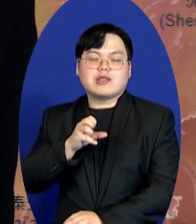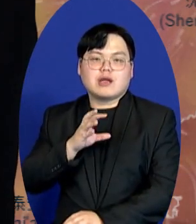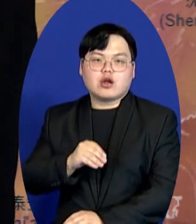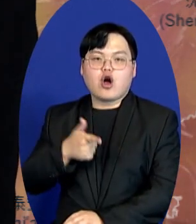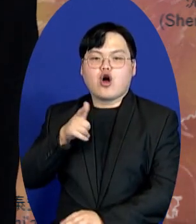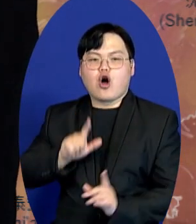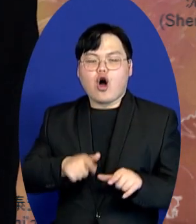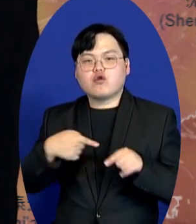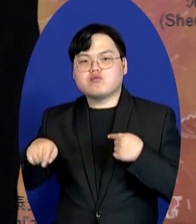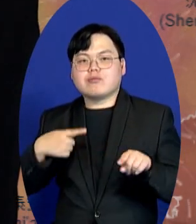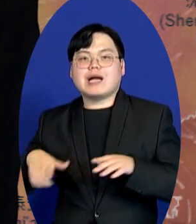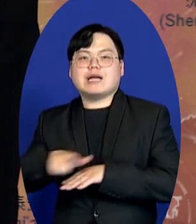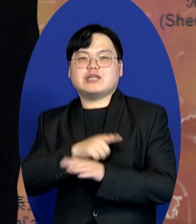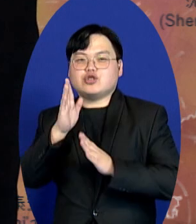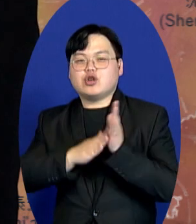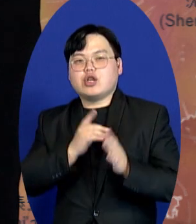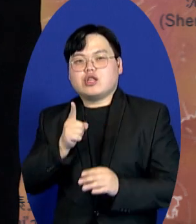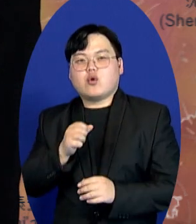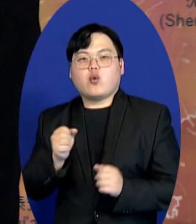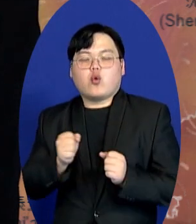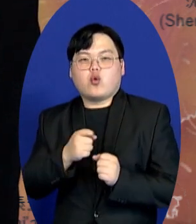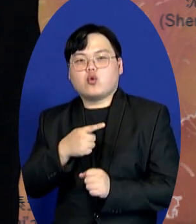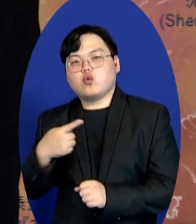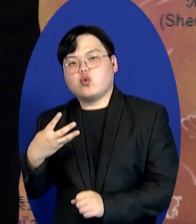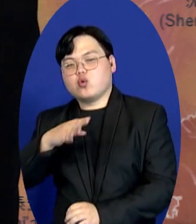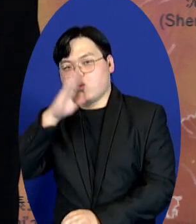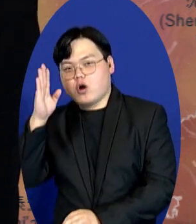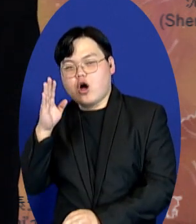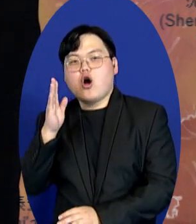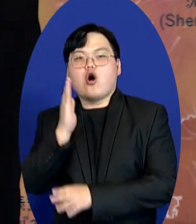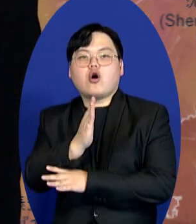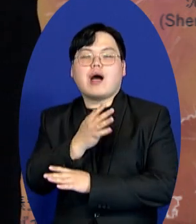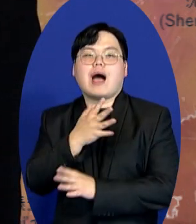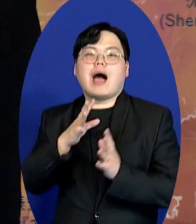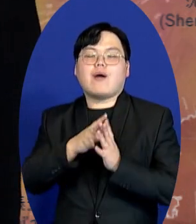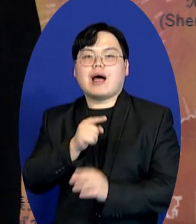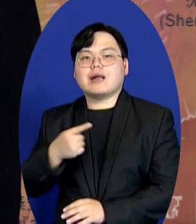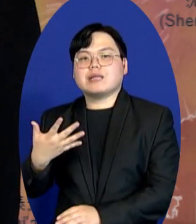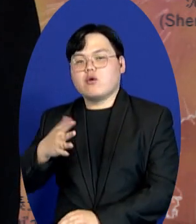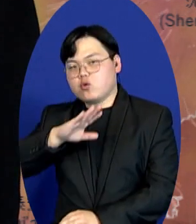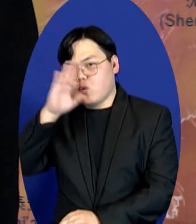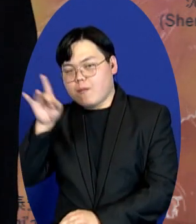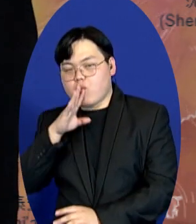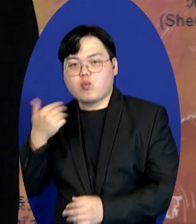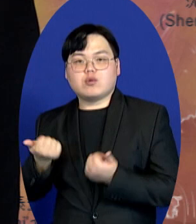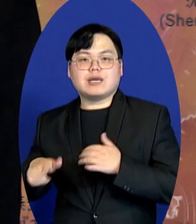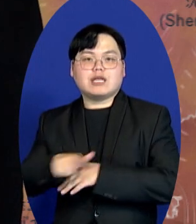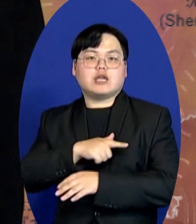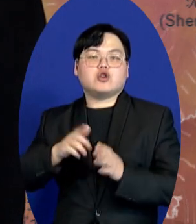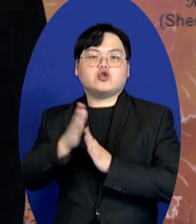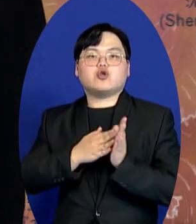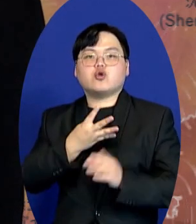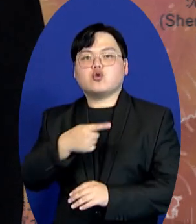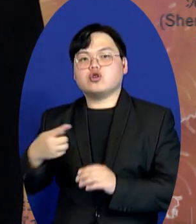гол мөрний савгазар орчимдоо шөнөдөө 1 градус хүйтнээс 4 градус дулаан, өдөртөө 10-15 градус дулаан байхвал, за, бусад нутагт шөнөдөө